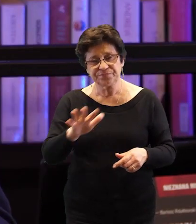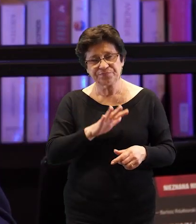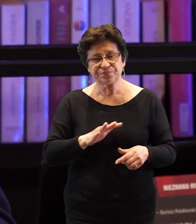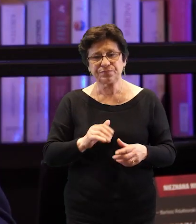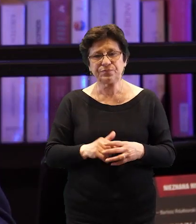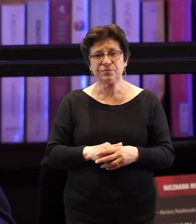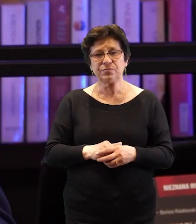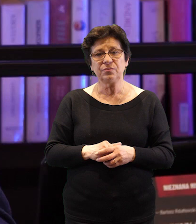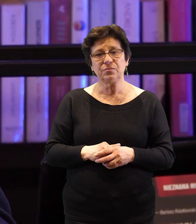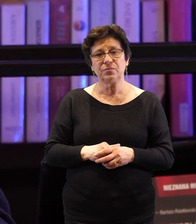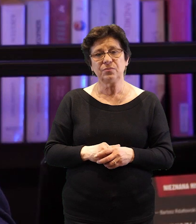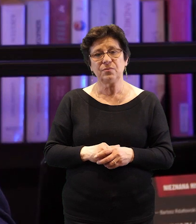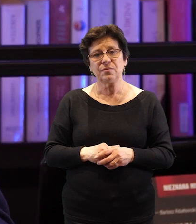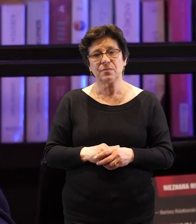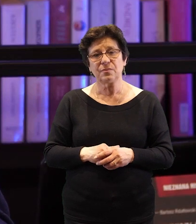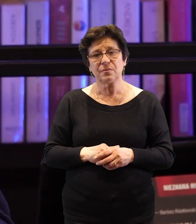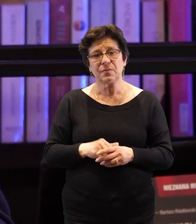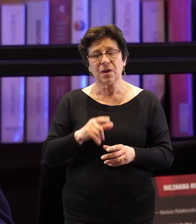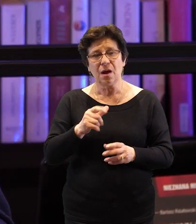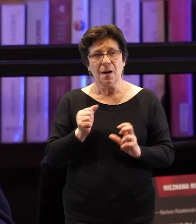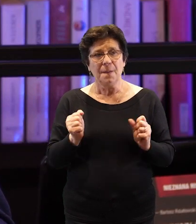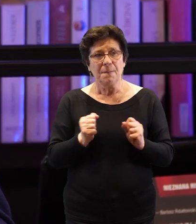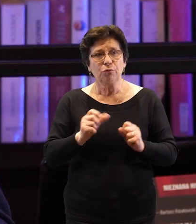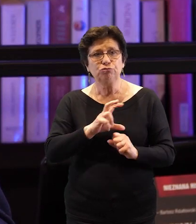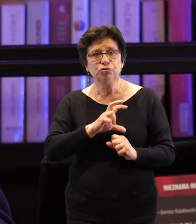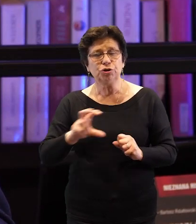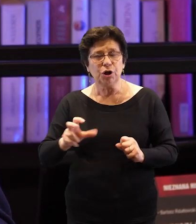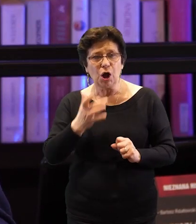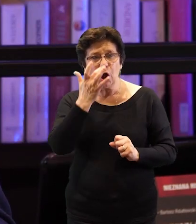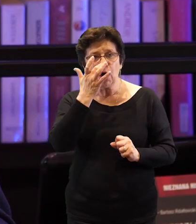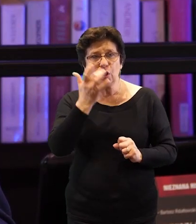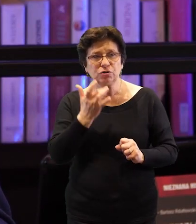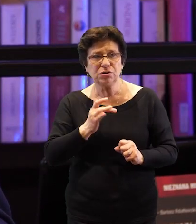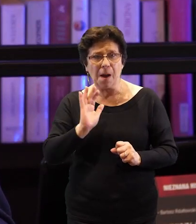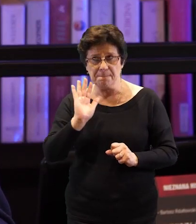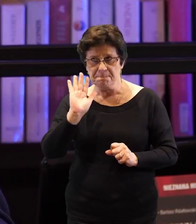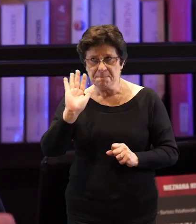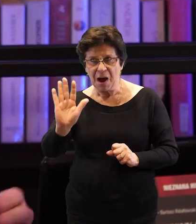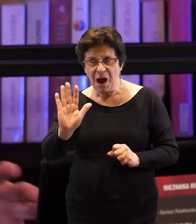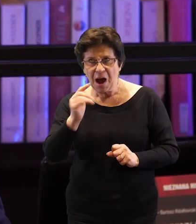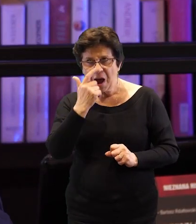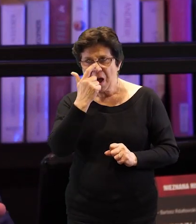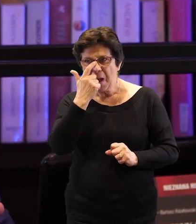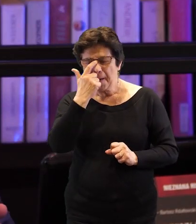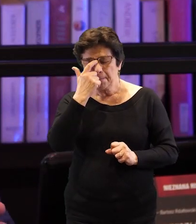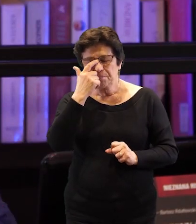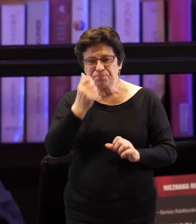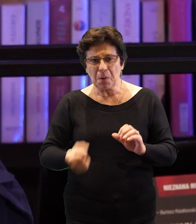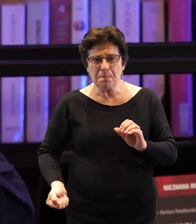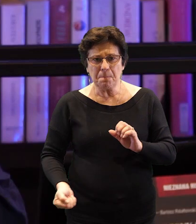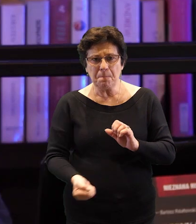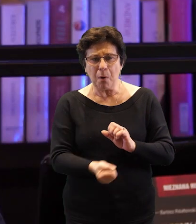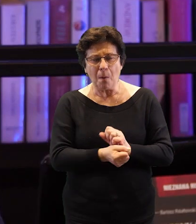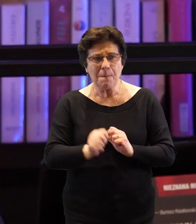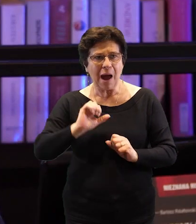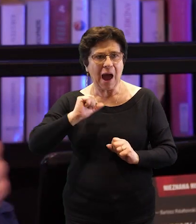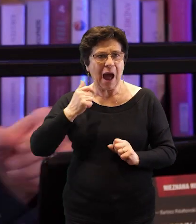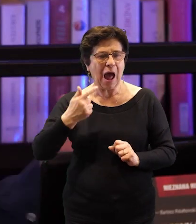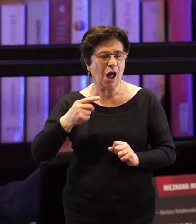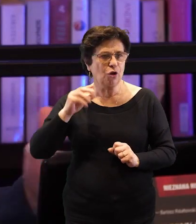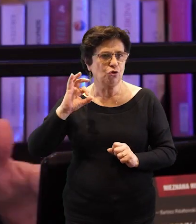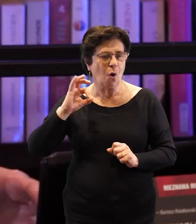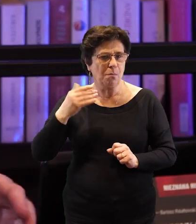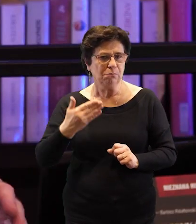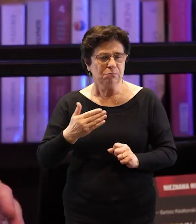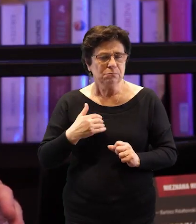spekulacje, czy Rosjanie nie mają również bomby atomowej i czy tych bomb atomowych nie mogą, tak jak Amerykanie,